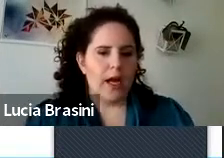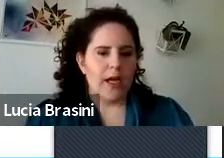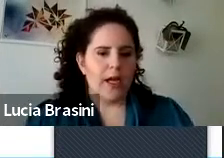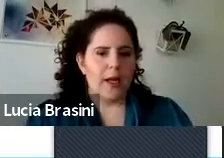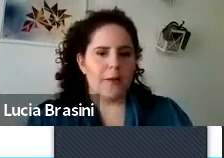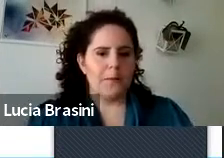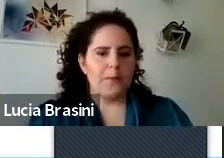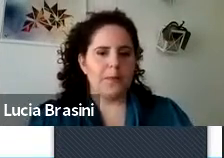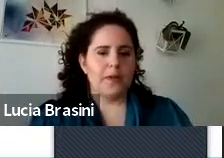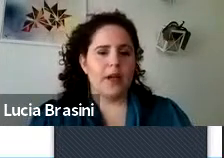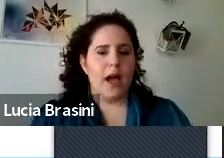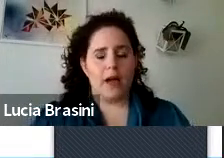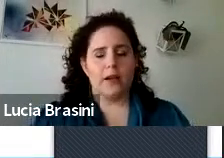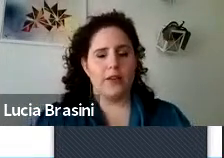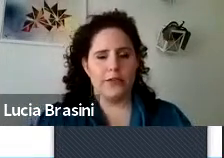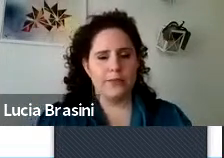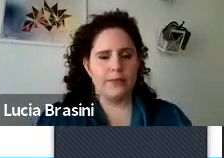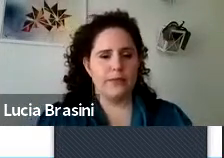Allora,